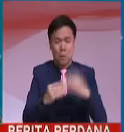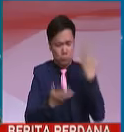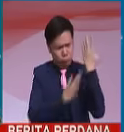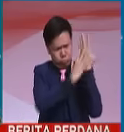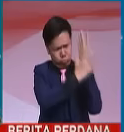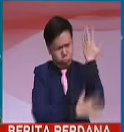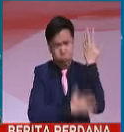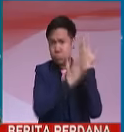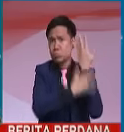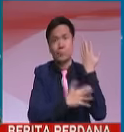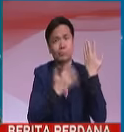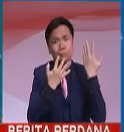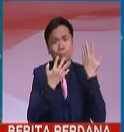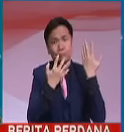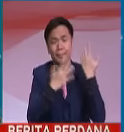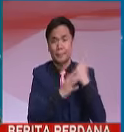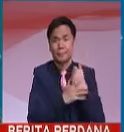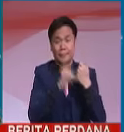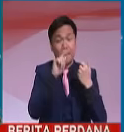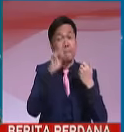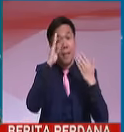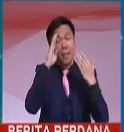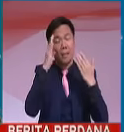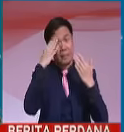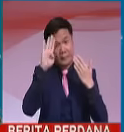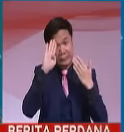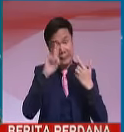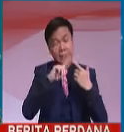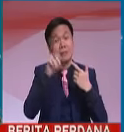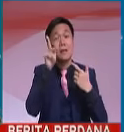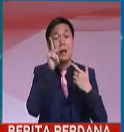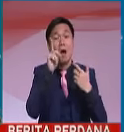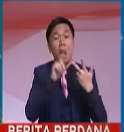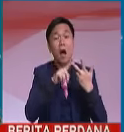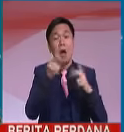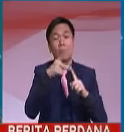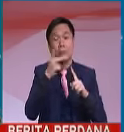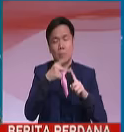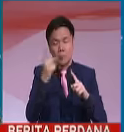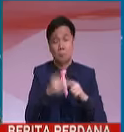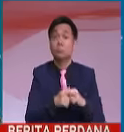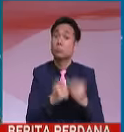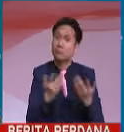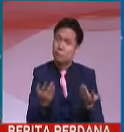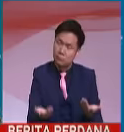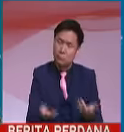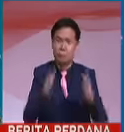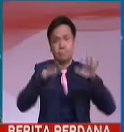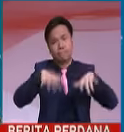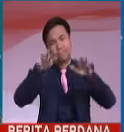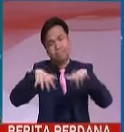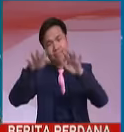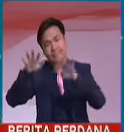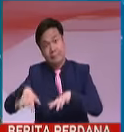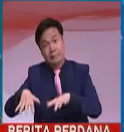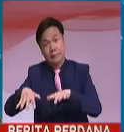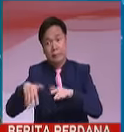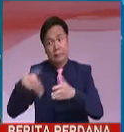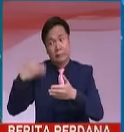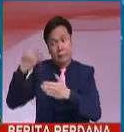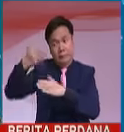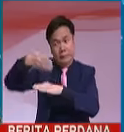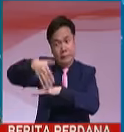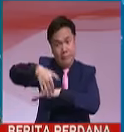tempat melibatkan kawasan di flash Kedah dan juga pulau Pinang yang mereka menjangkau keadaan ini boleh lanjutan